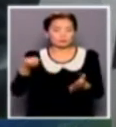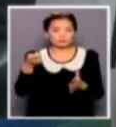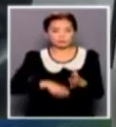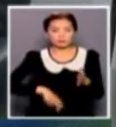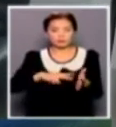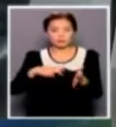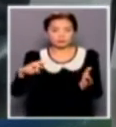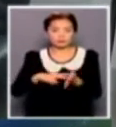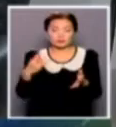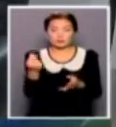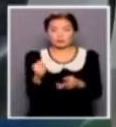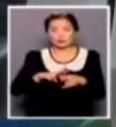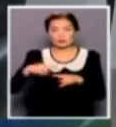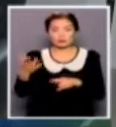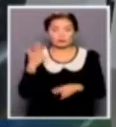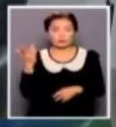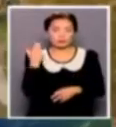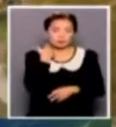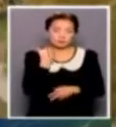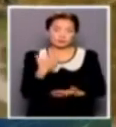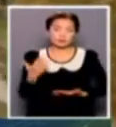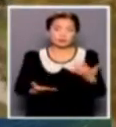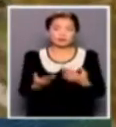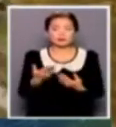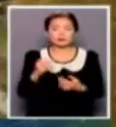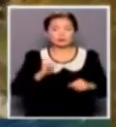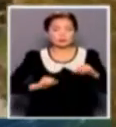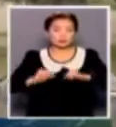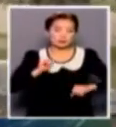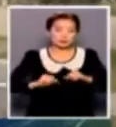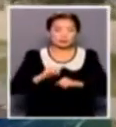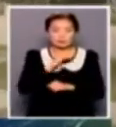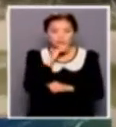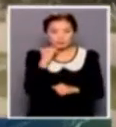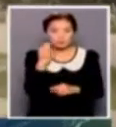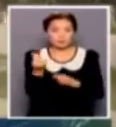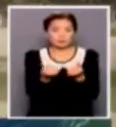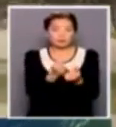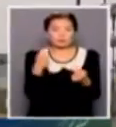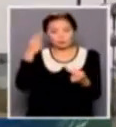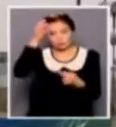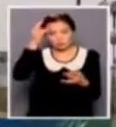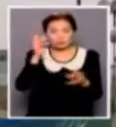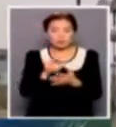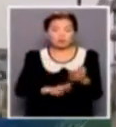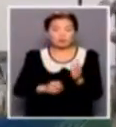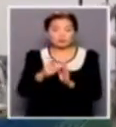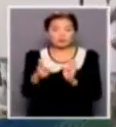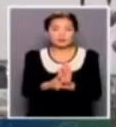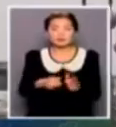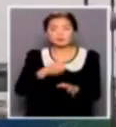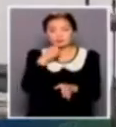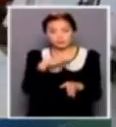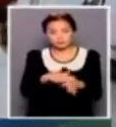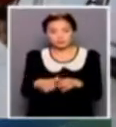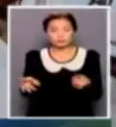них и удерживается задолженность по алиментам. Если вы уклоняетесь от выплаты алиментов, то вам надо помнить, что даже и после того, как